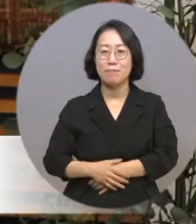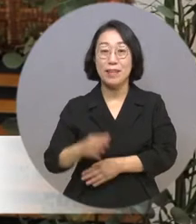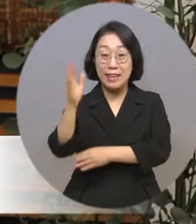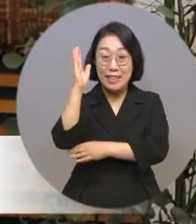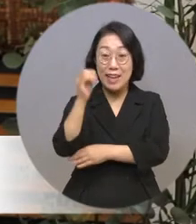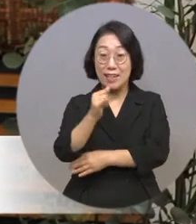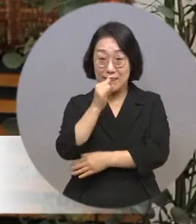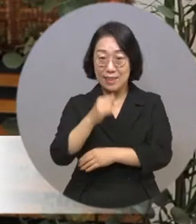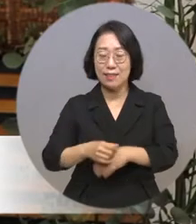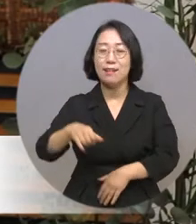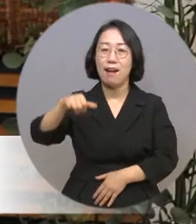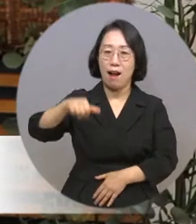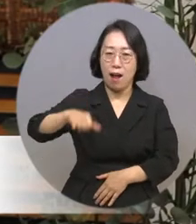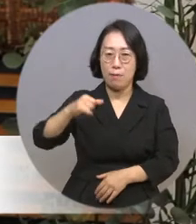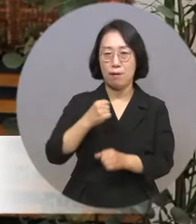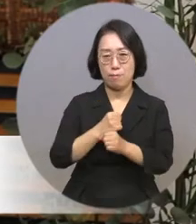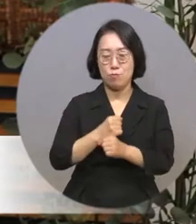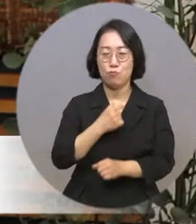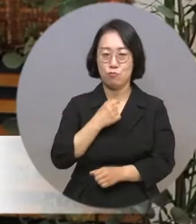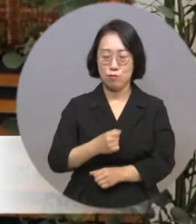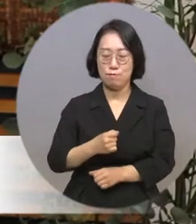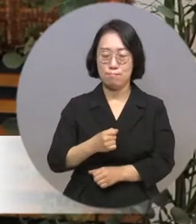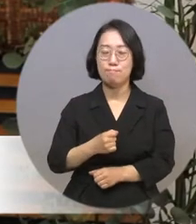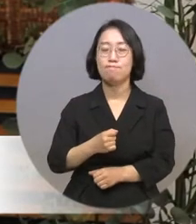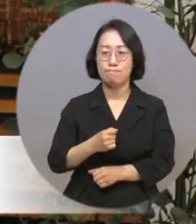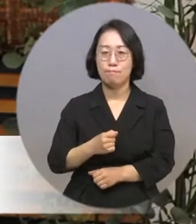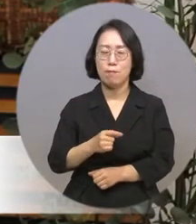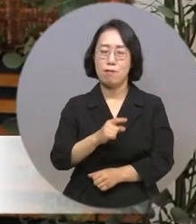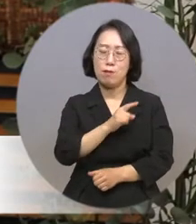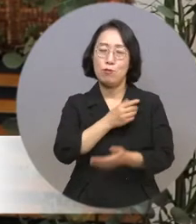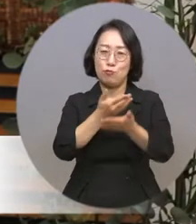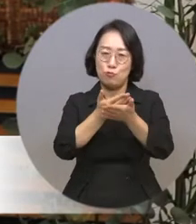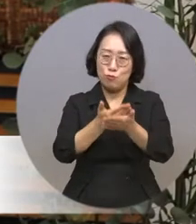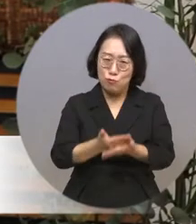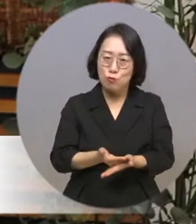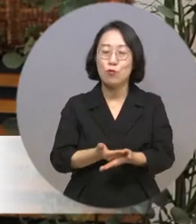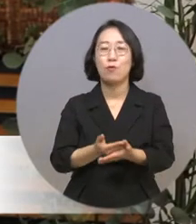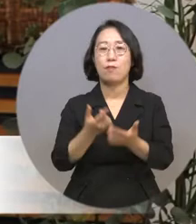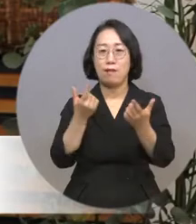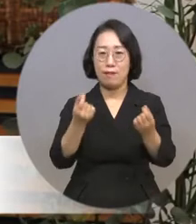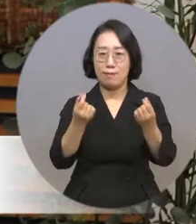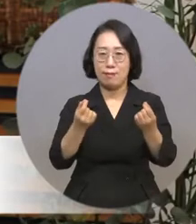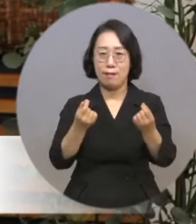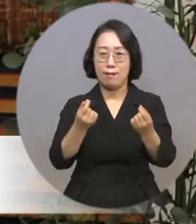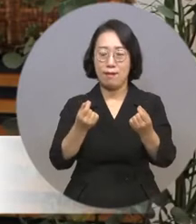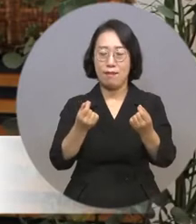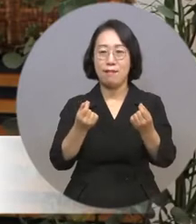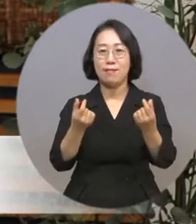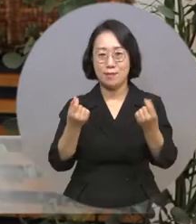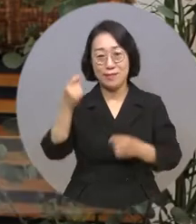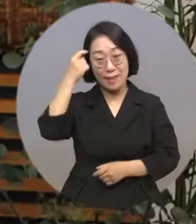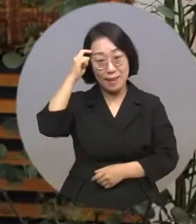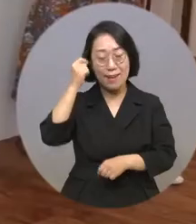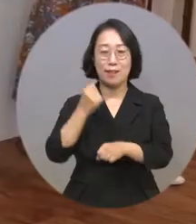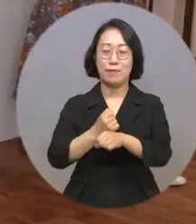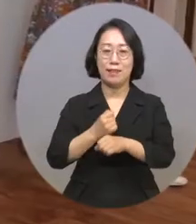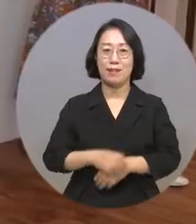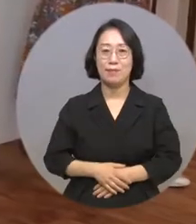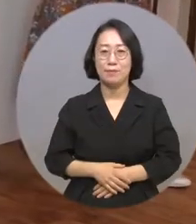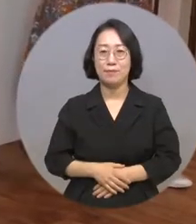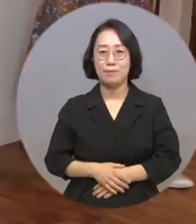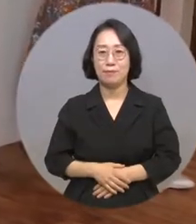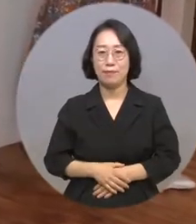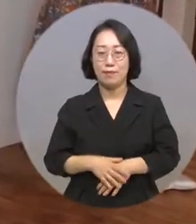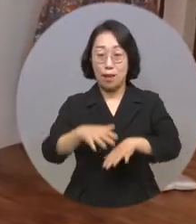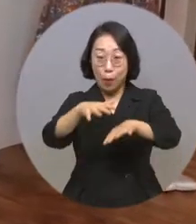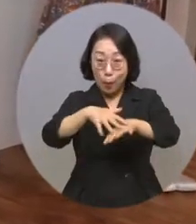있는 가방을 만드는 게 저는 그 무엇과도 바꿀 수 없는 네, 가장 큰 매력이라고 생각을 합니다.